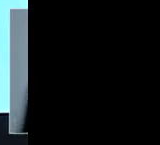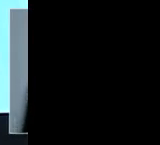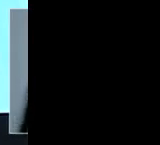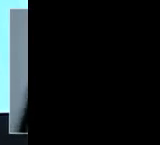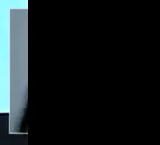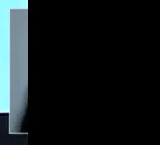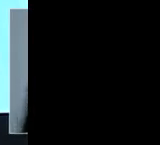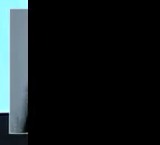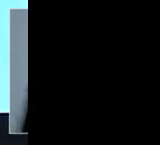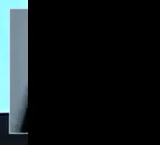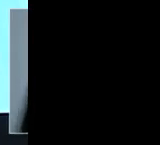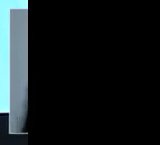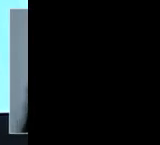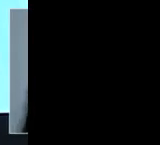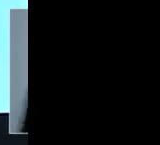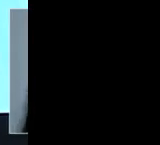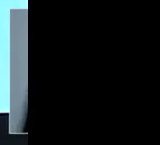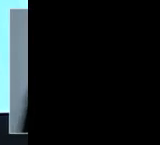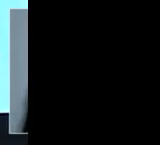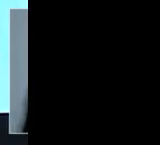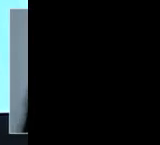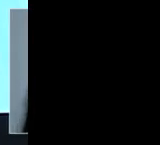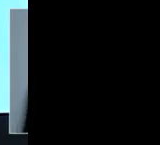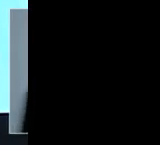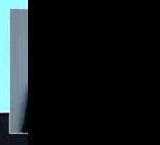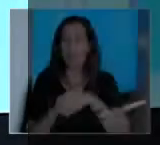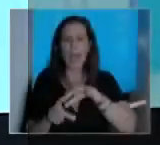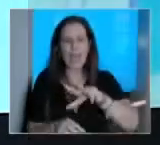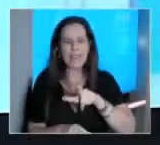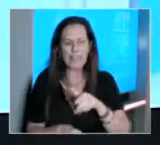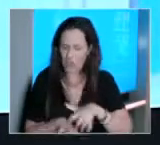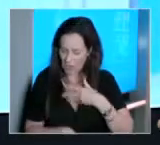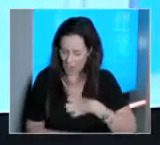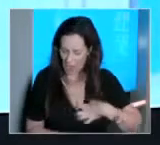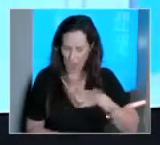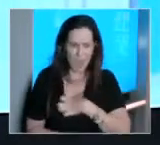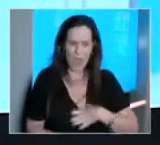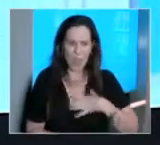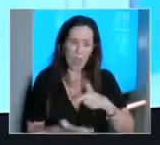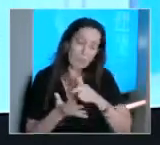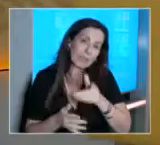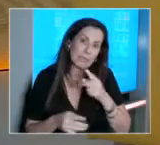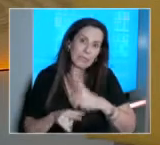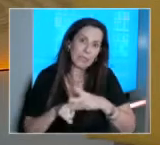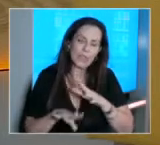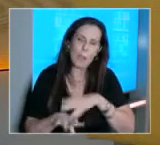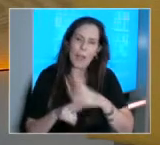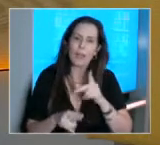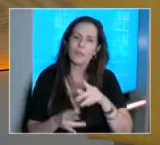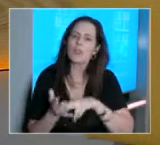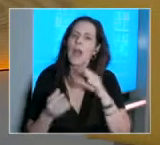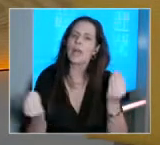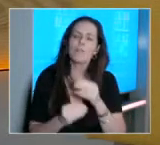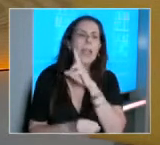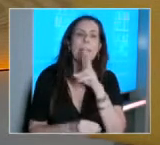את הקשר המיוחד עם הבת שלה שהייתה מעורבת ביצירה, ציינת את העניין עם הגניבה שהיא נשאה איתה ואולי גרם למחלה שלה בעיני עצמה, ויש גם את